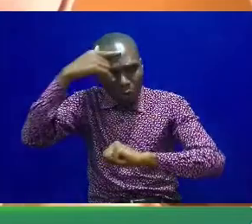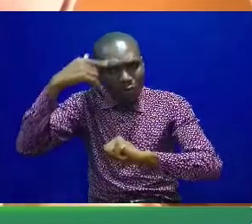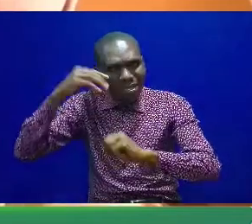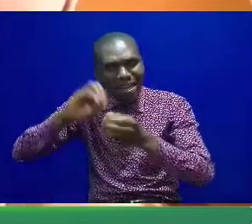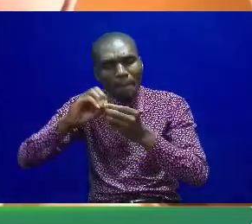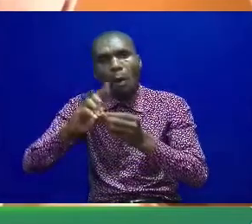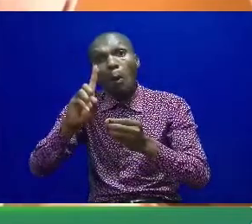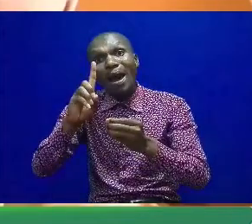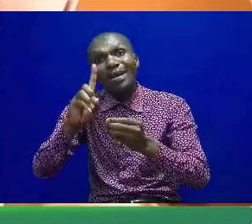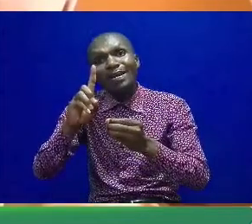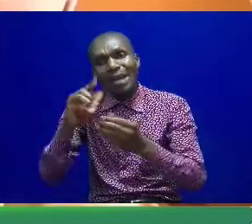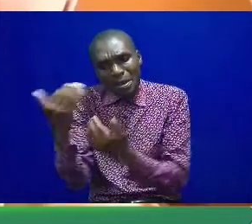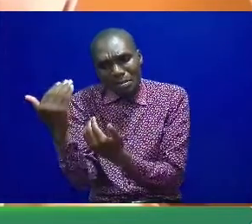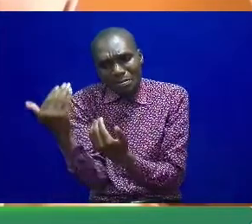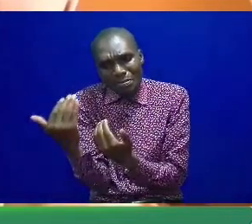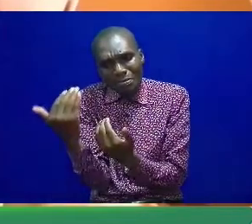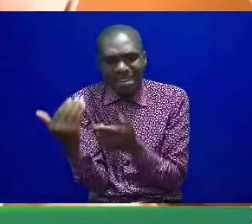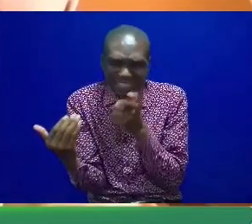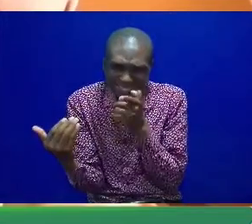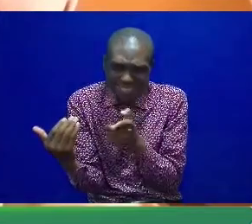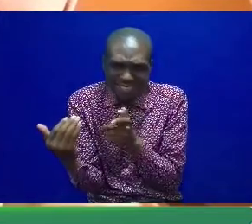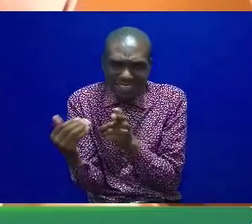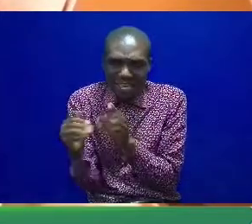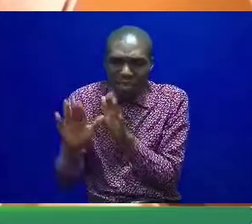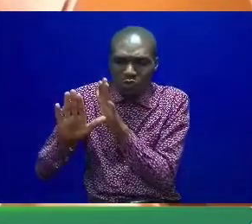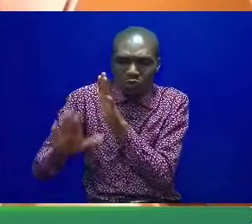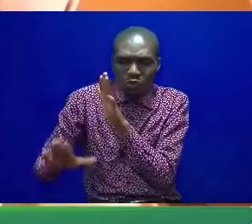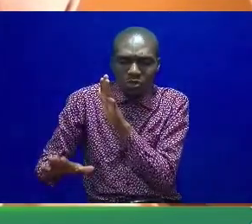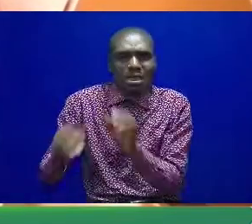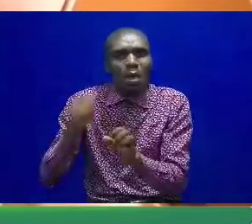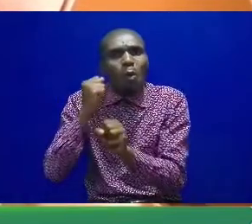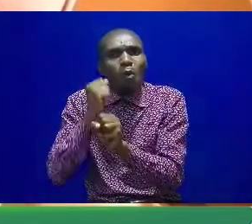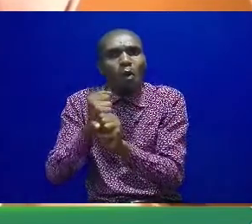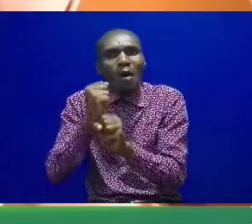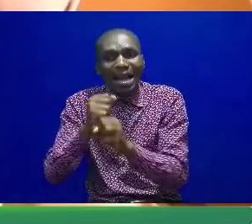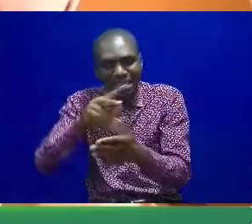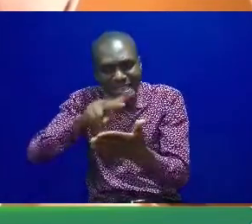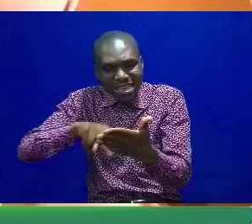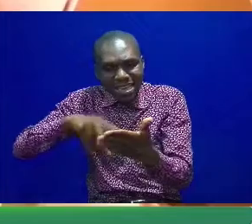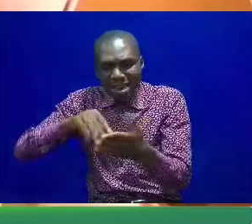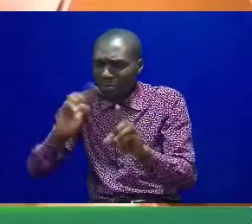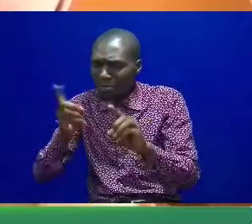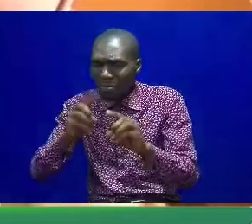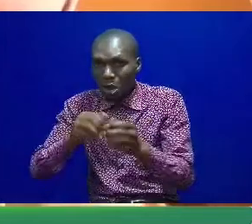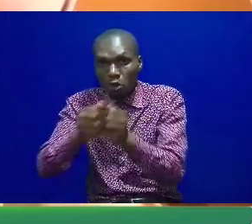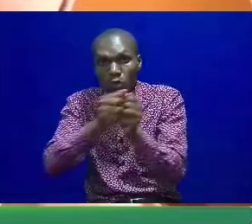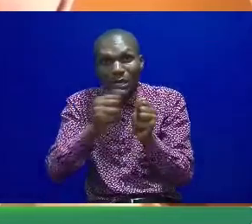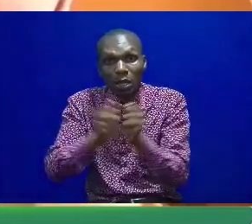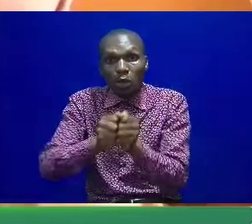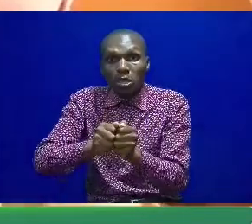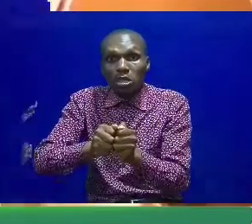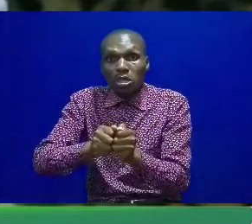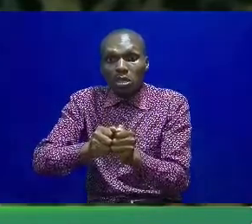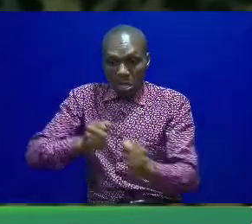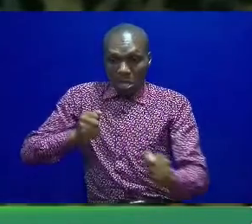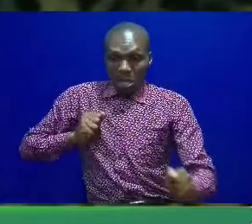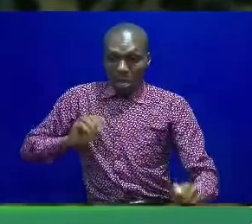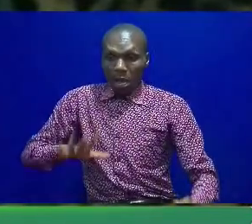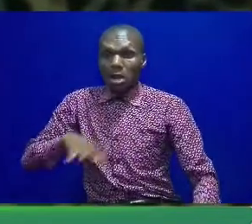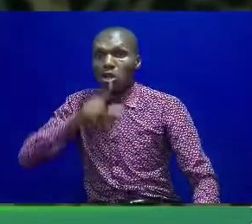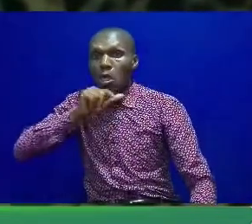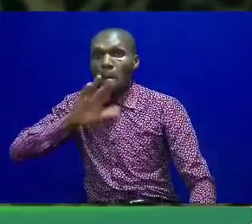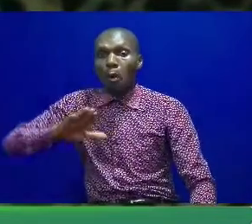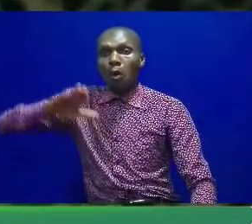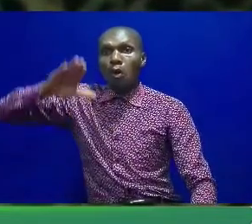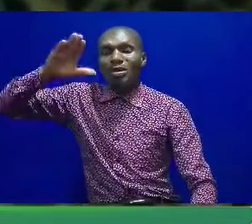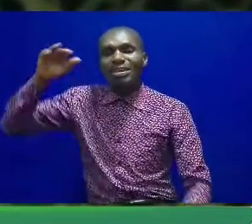kemonkeringa abana banaba ke mbawe kunyara okolegasi mbawe kunyara kosoma amana abana bali abanene bali secondary